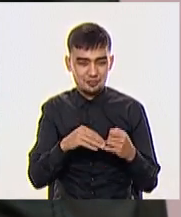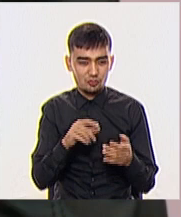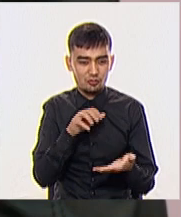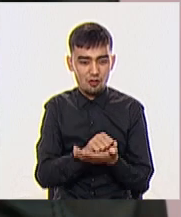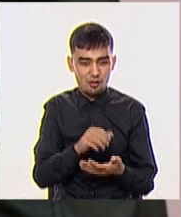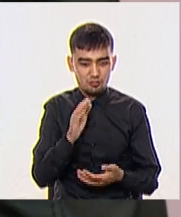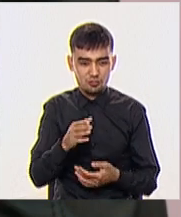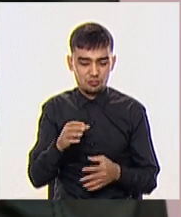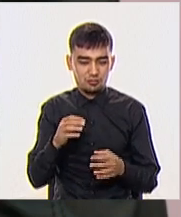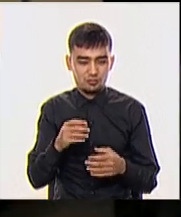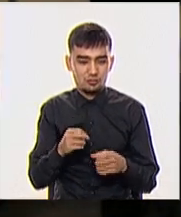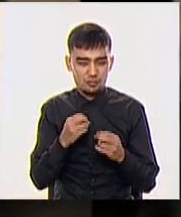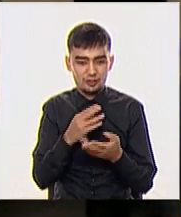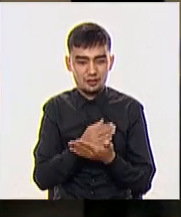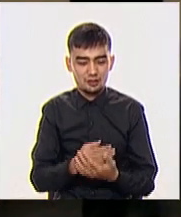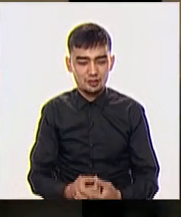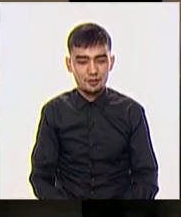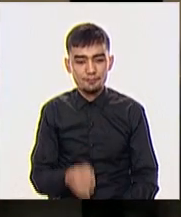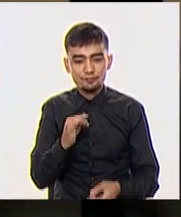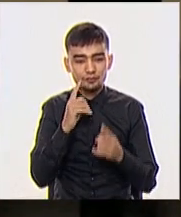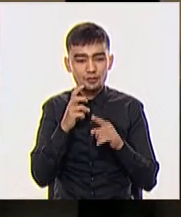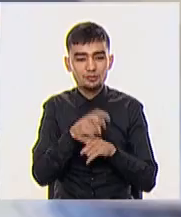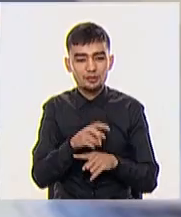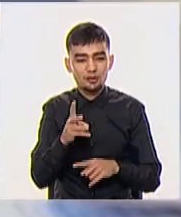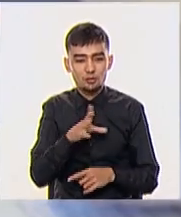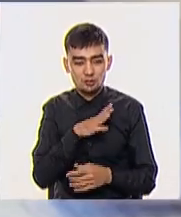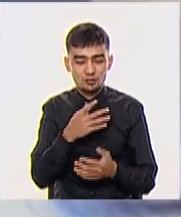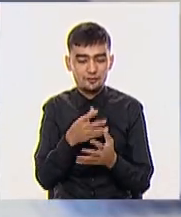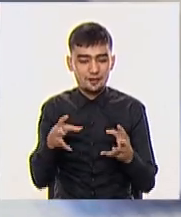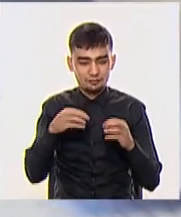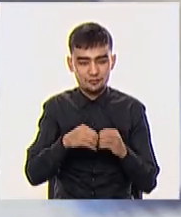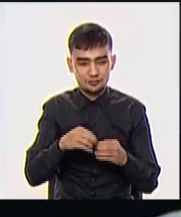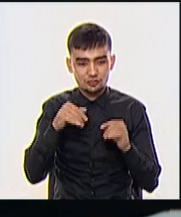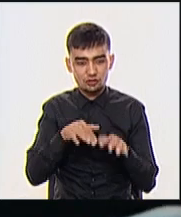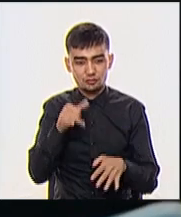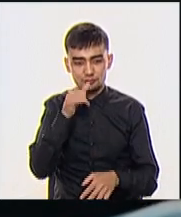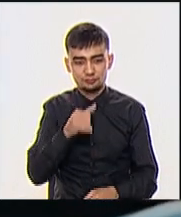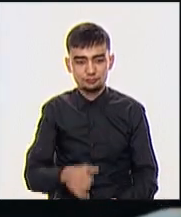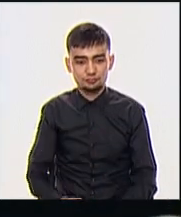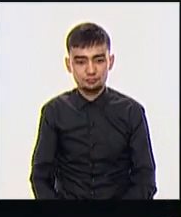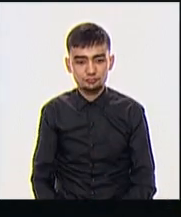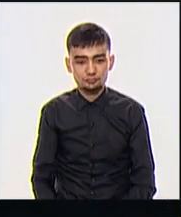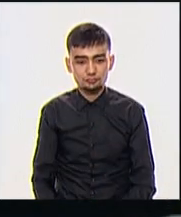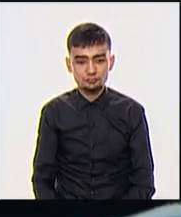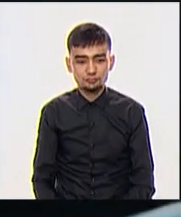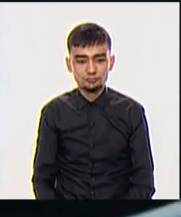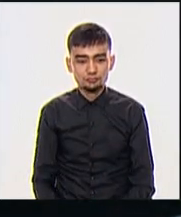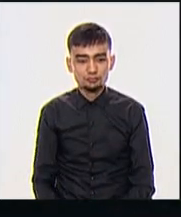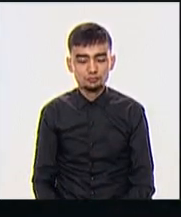адамдар алып кете ме деген қауіп бар. Осылайша жиынға келгендер өзара ортақ шешімге келе алмады.